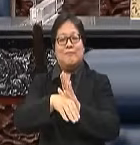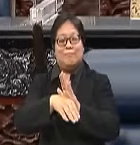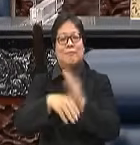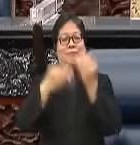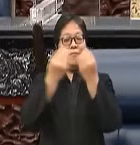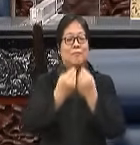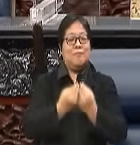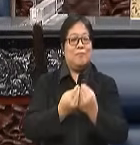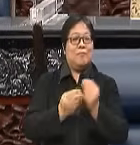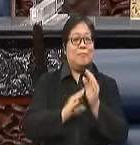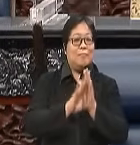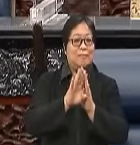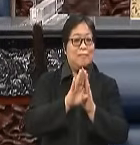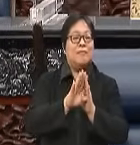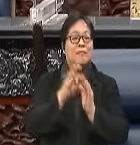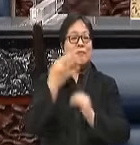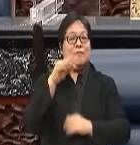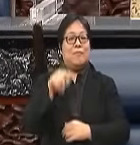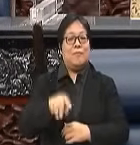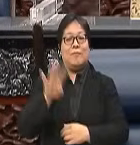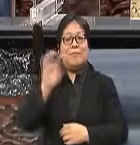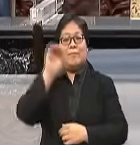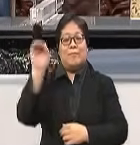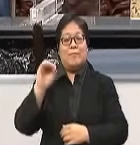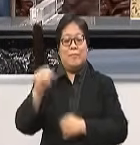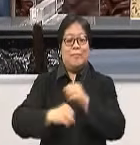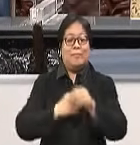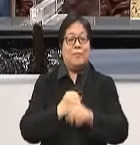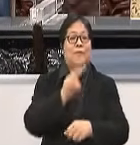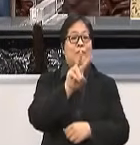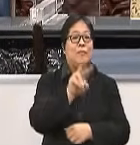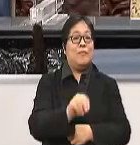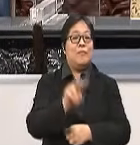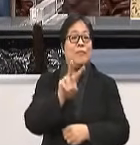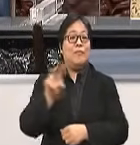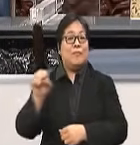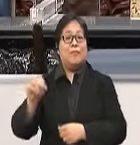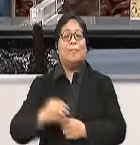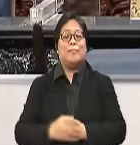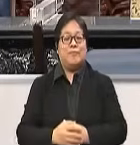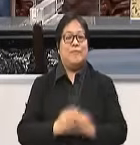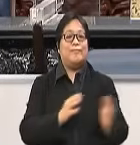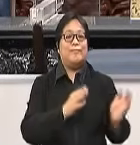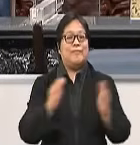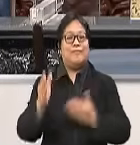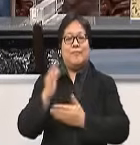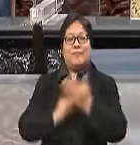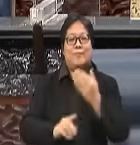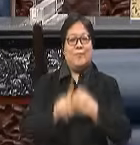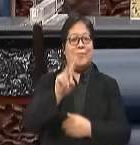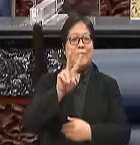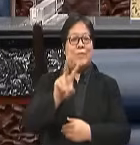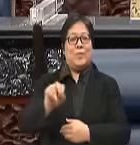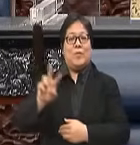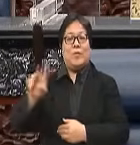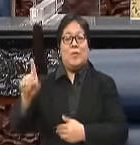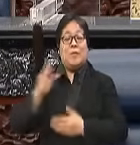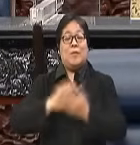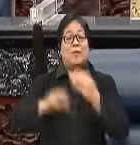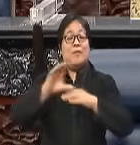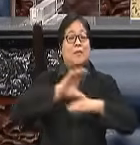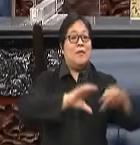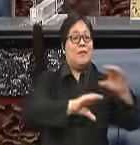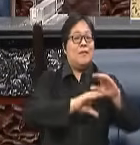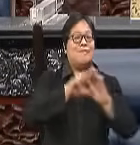kadar pertumbuhan sebanyak 1944 ratus pada tahun 2020 sementara pada suku pertama 21 sektor